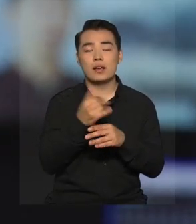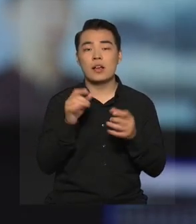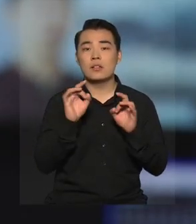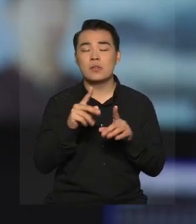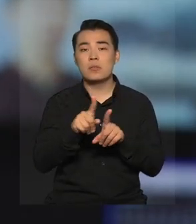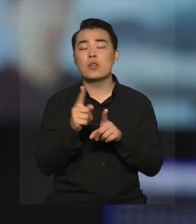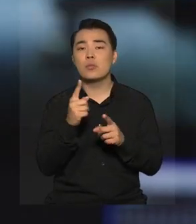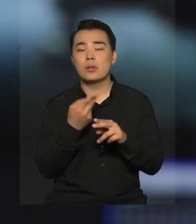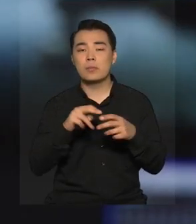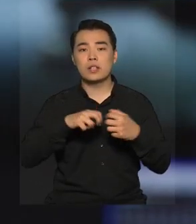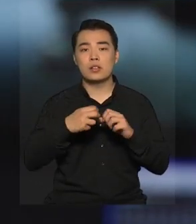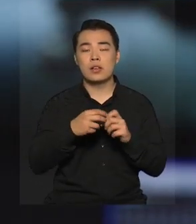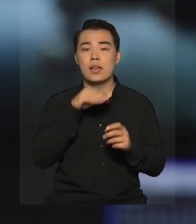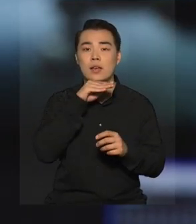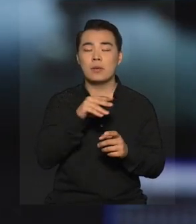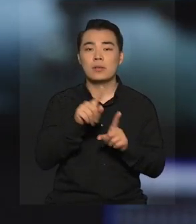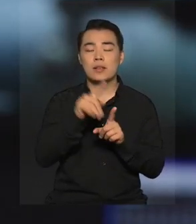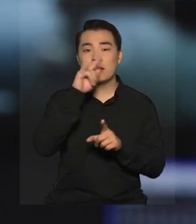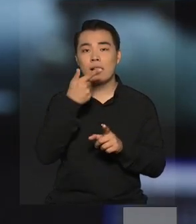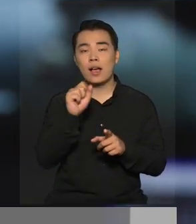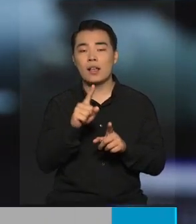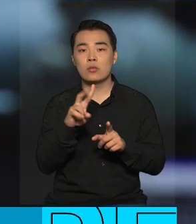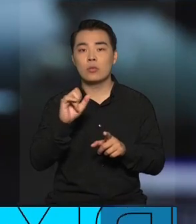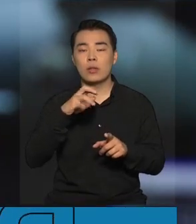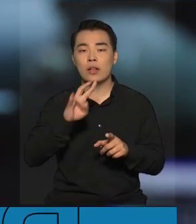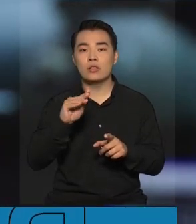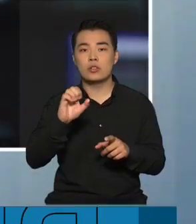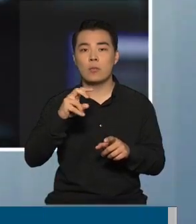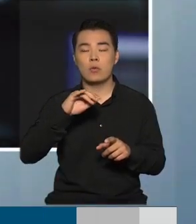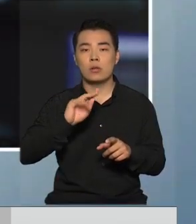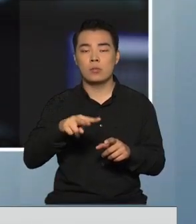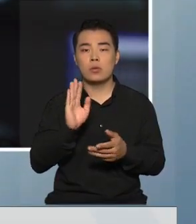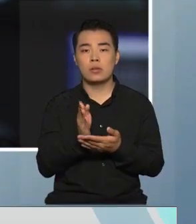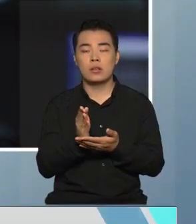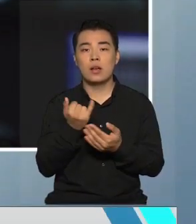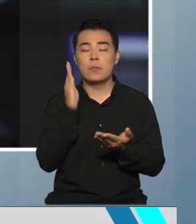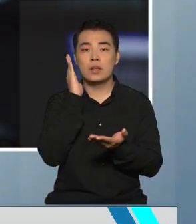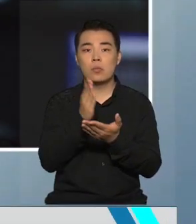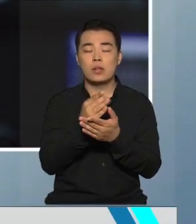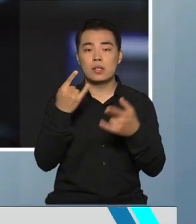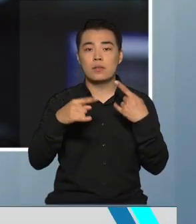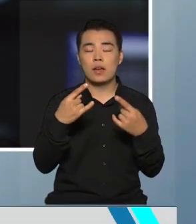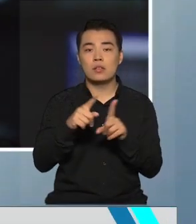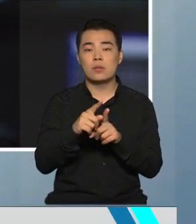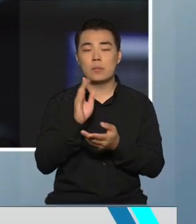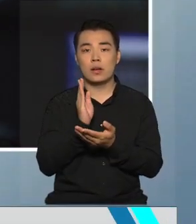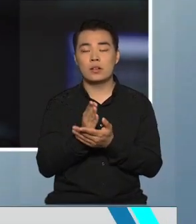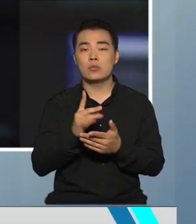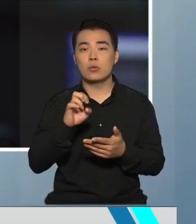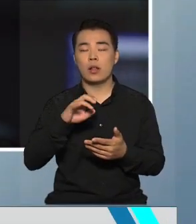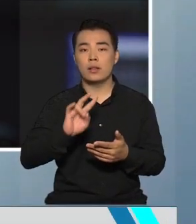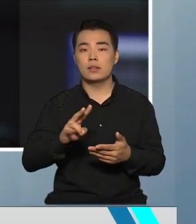причинах мы поговорим с экспертом нефтегазовой отрасли Нурланом Жумагуловым. Он на прямой связи со студией. Нурлан, добрый вечер.